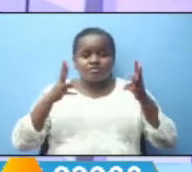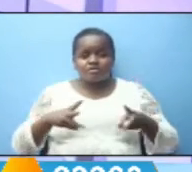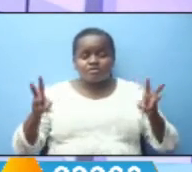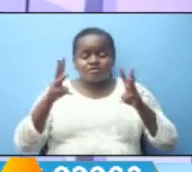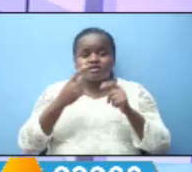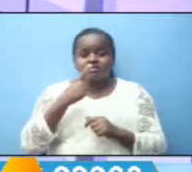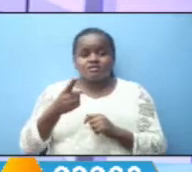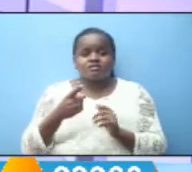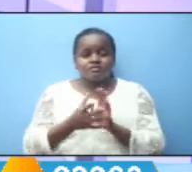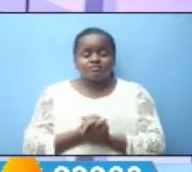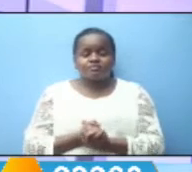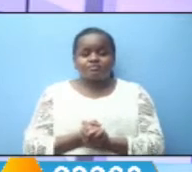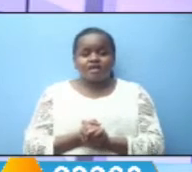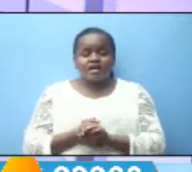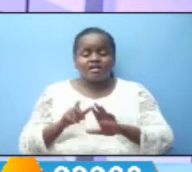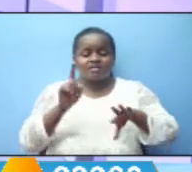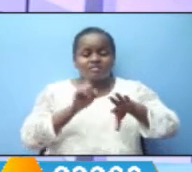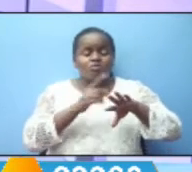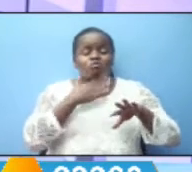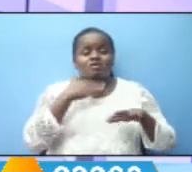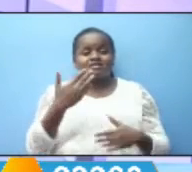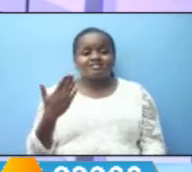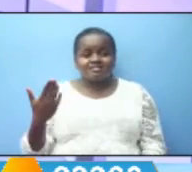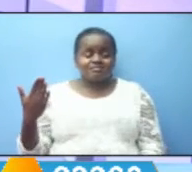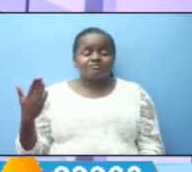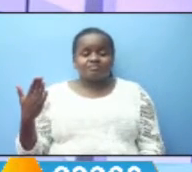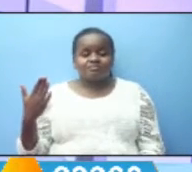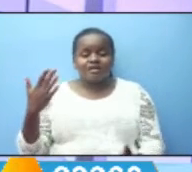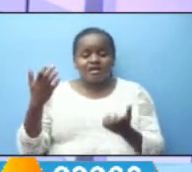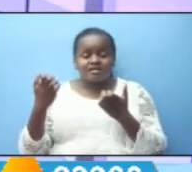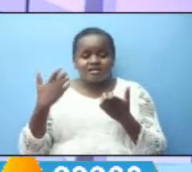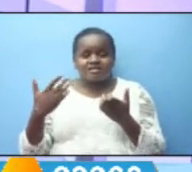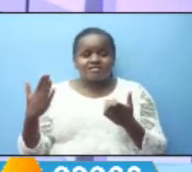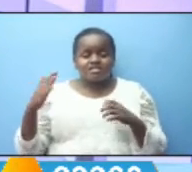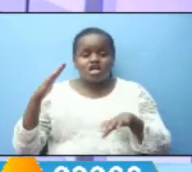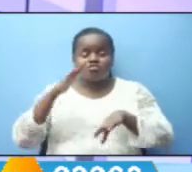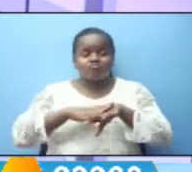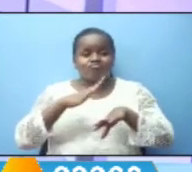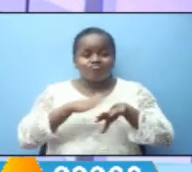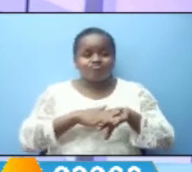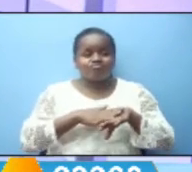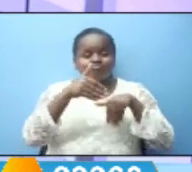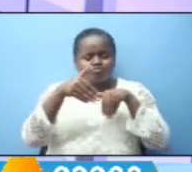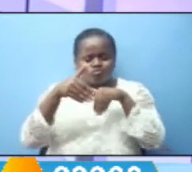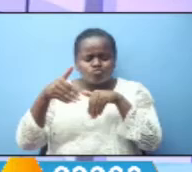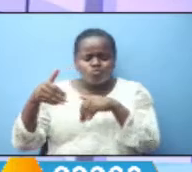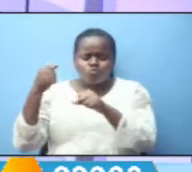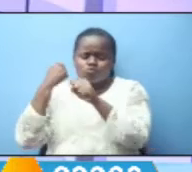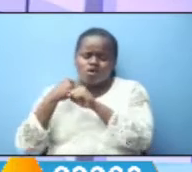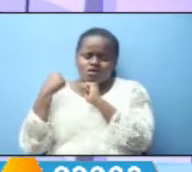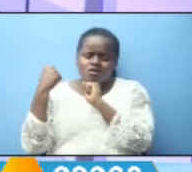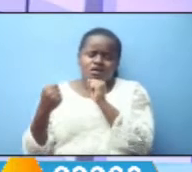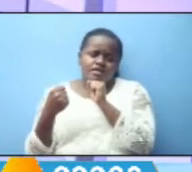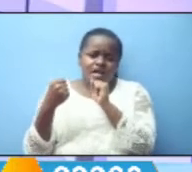atia ngienda kuguo riria urakienda kindu na riria uragibatara kindu ni wega muno makiria gukorwo ugithingata na njira nene muno